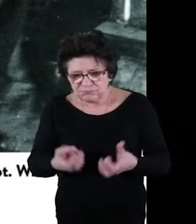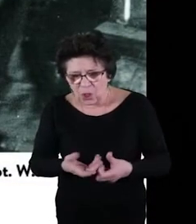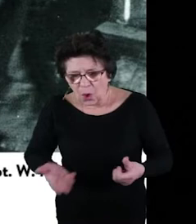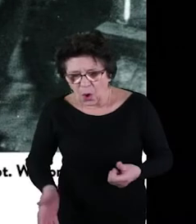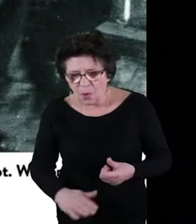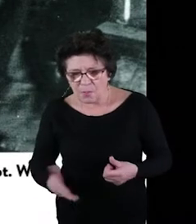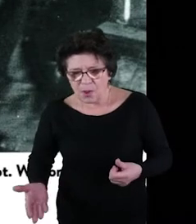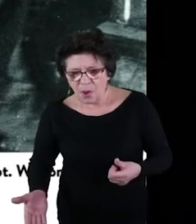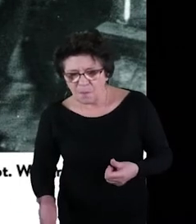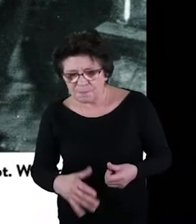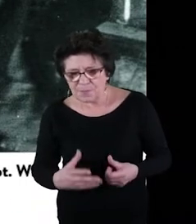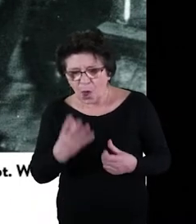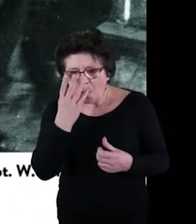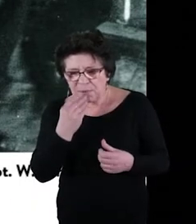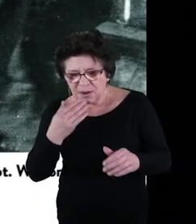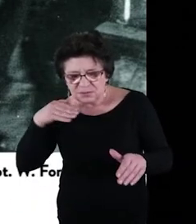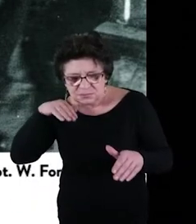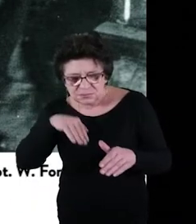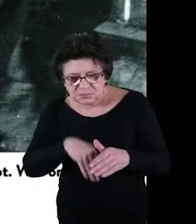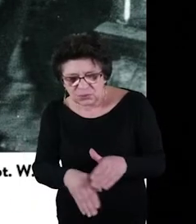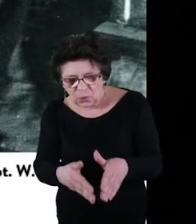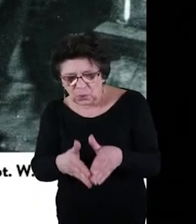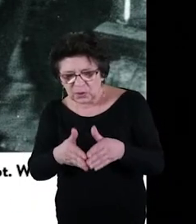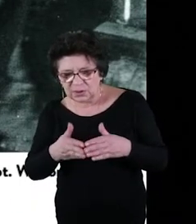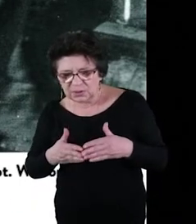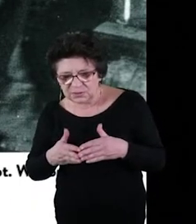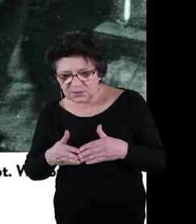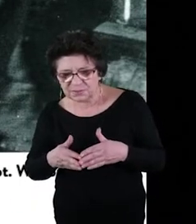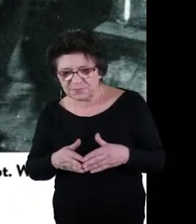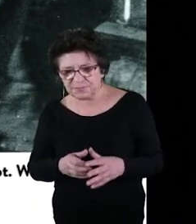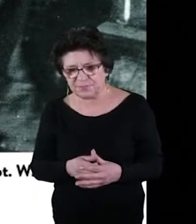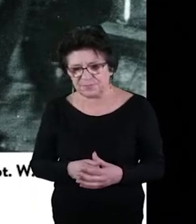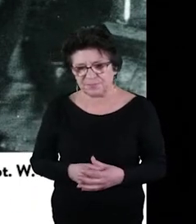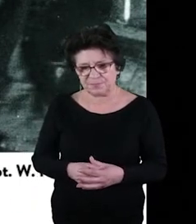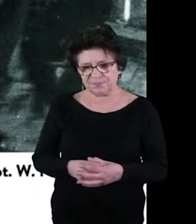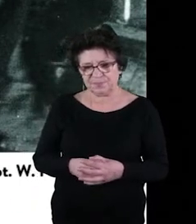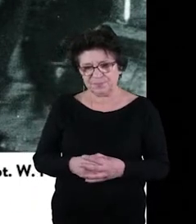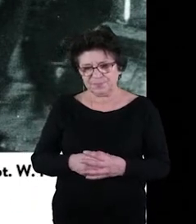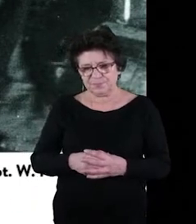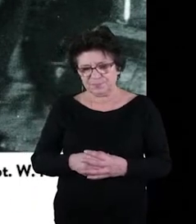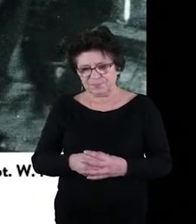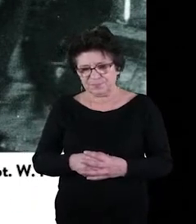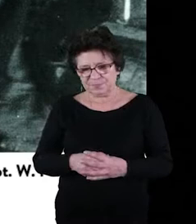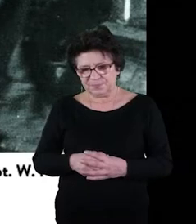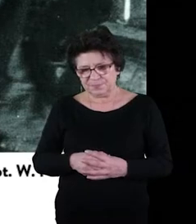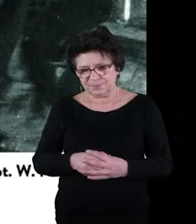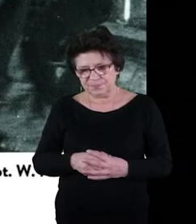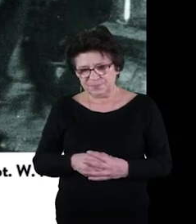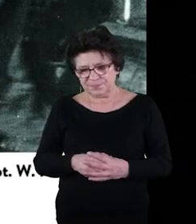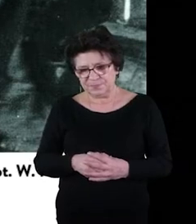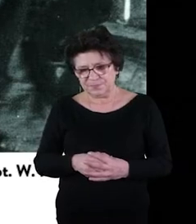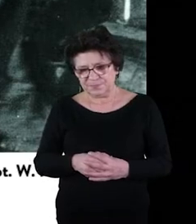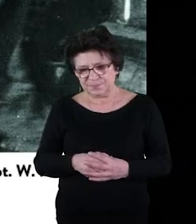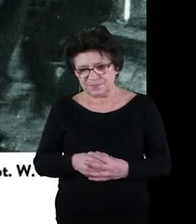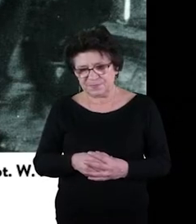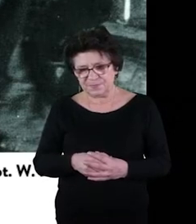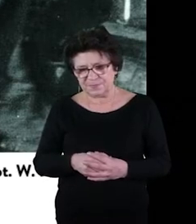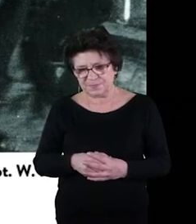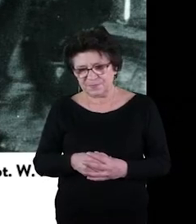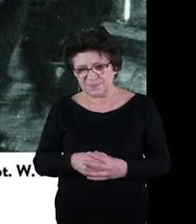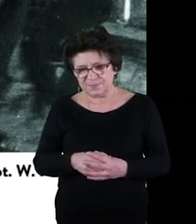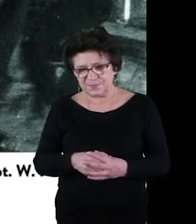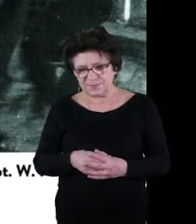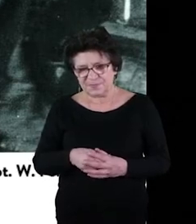chciał zobaczyć tych bohaterów to pierwsza kronika filmowa jest właśnie odkopywaniu w tym